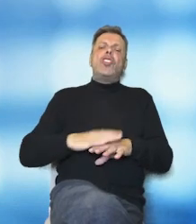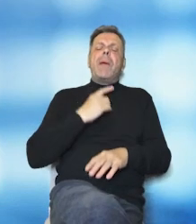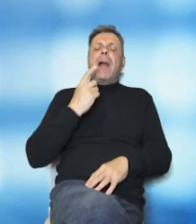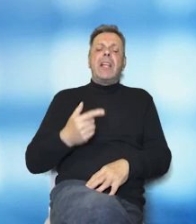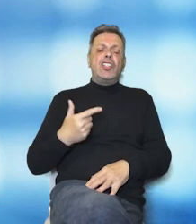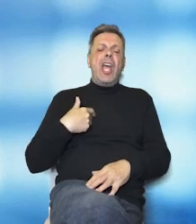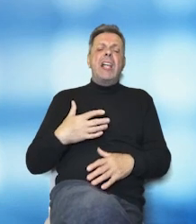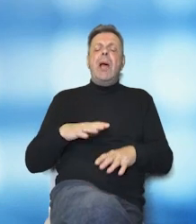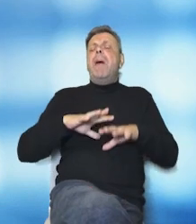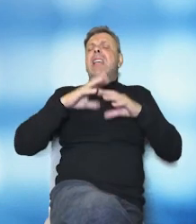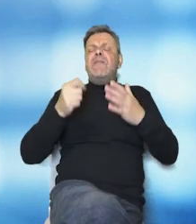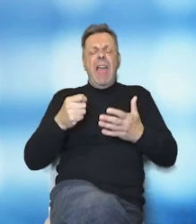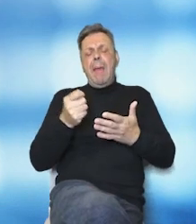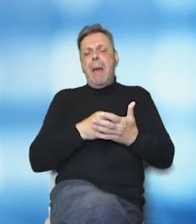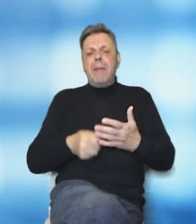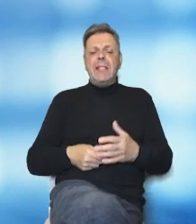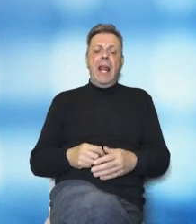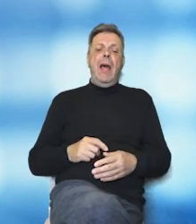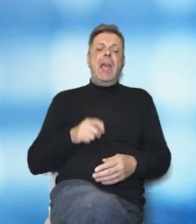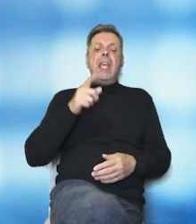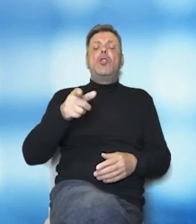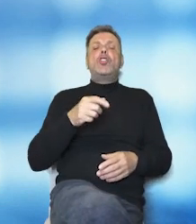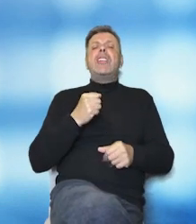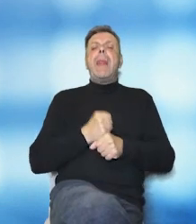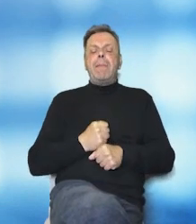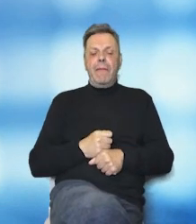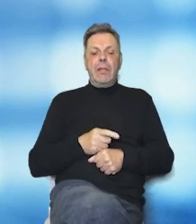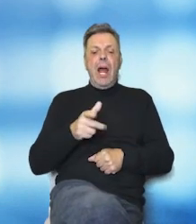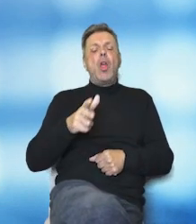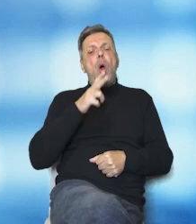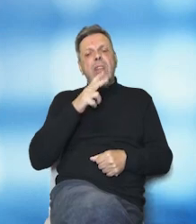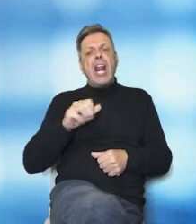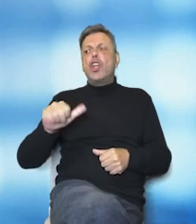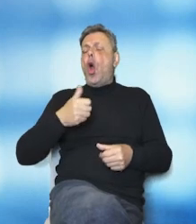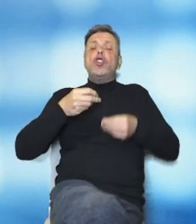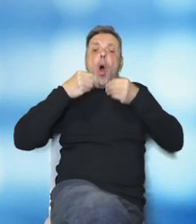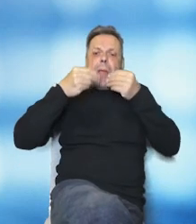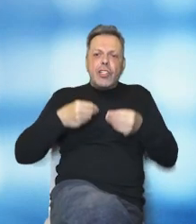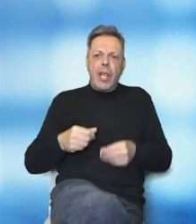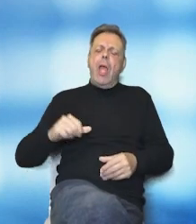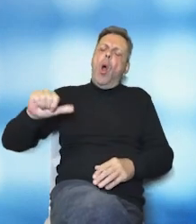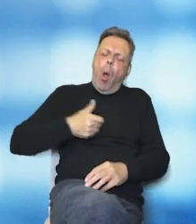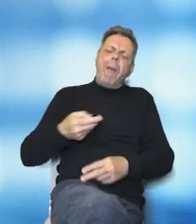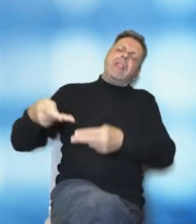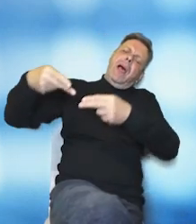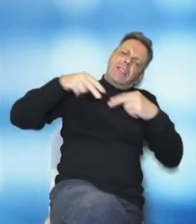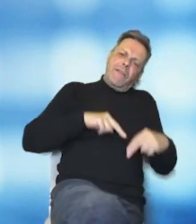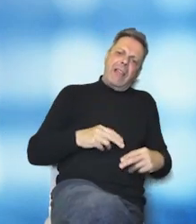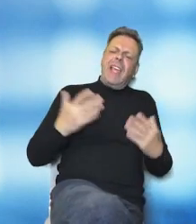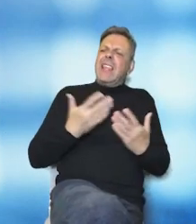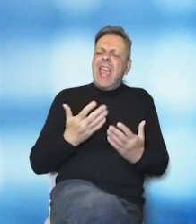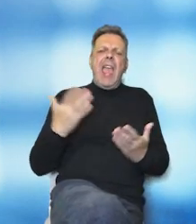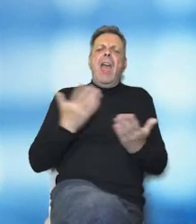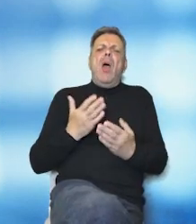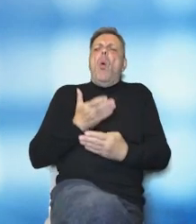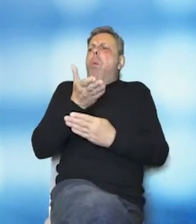sam napisala, odite pa ćete to napraviti. Međutim, on traži još pojašnjenje, onda se ponovo vrati. Gdje moram ići? Koju